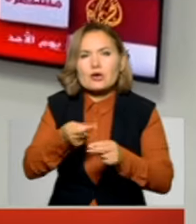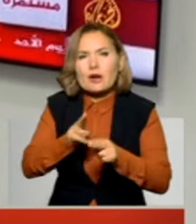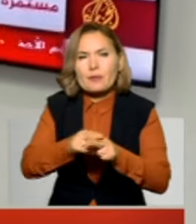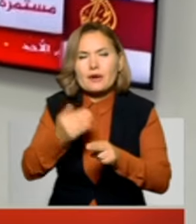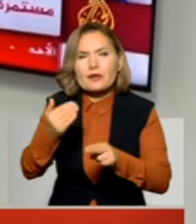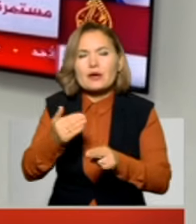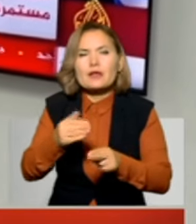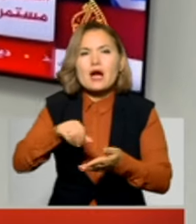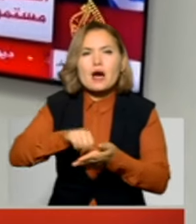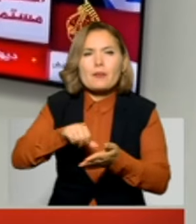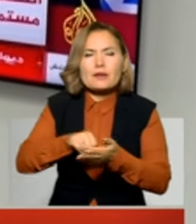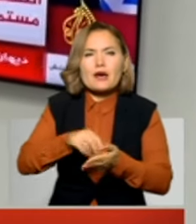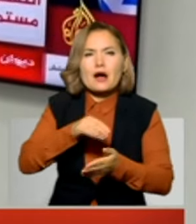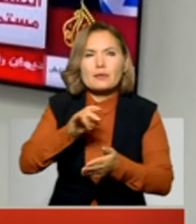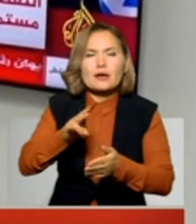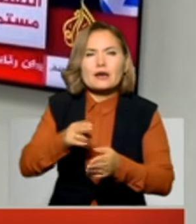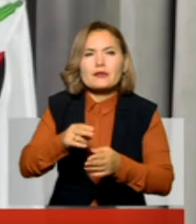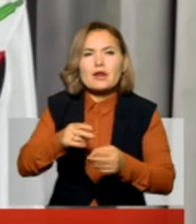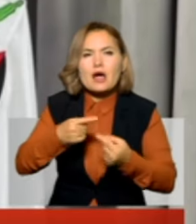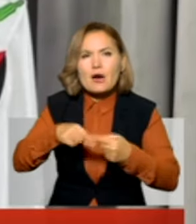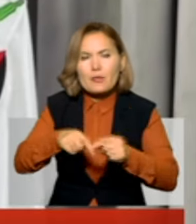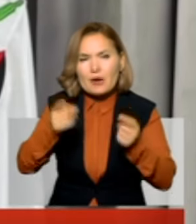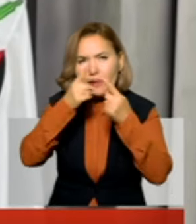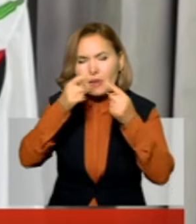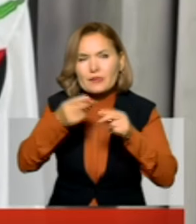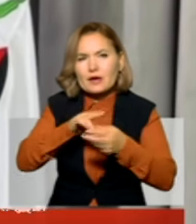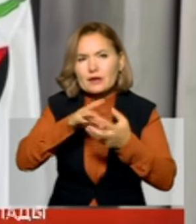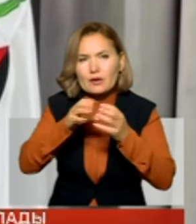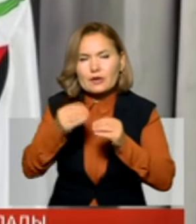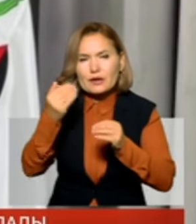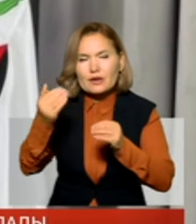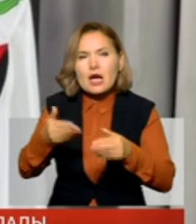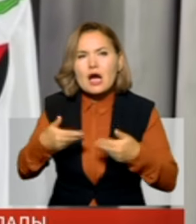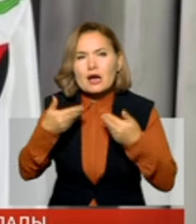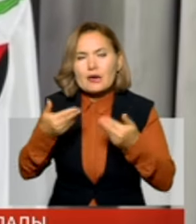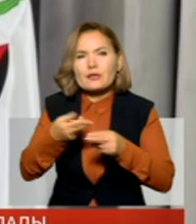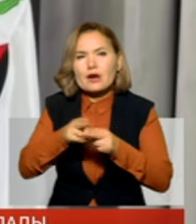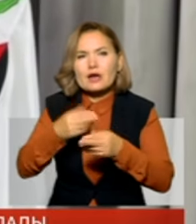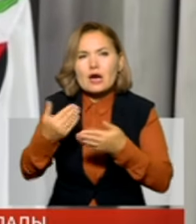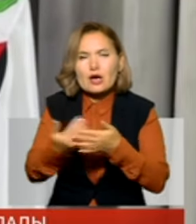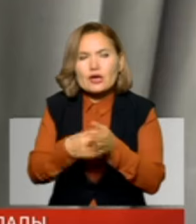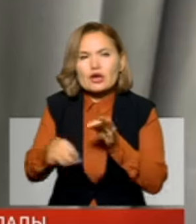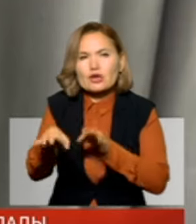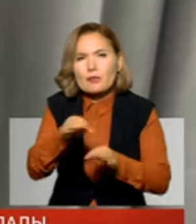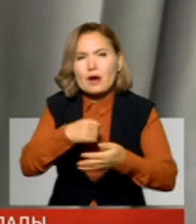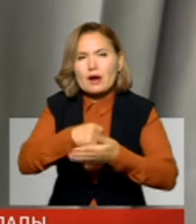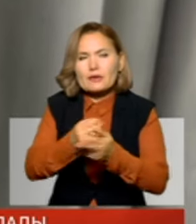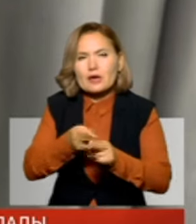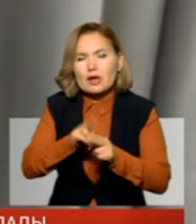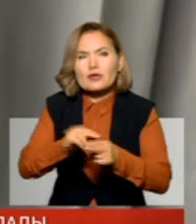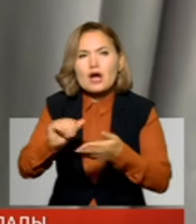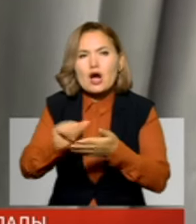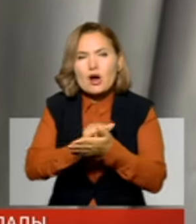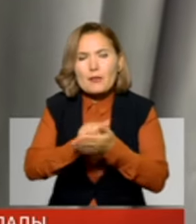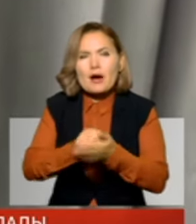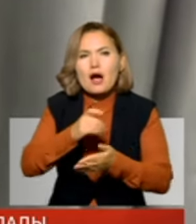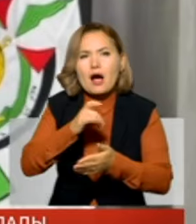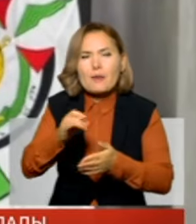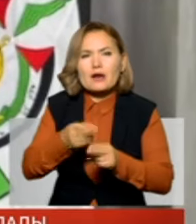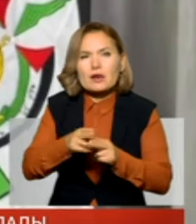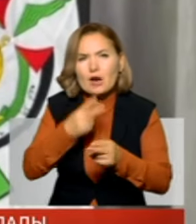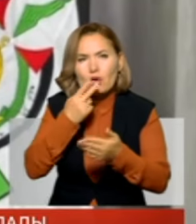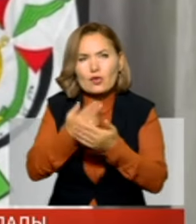өкілі Осама Хамдан Рейтер агенттігіне Нетаньяху ұсыныстың жаңартылған жобасын қабылдады. Алайда бұл құжат